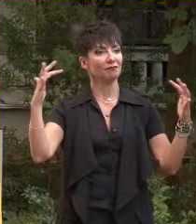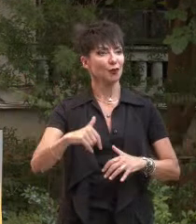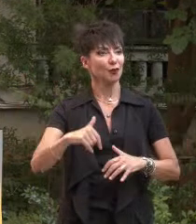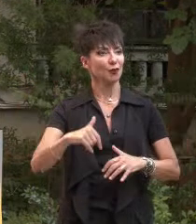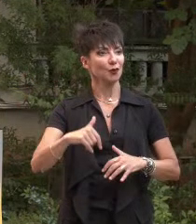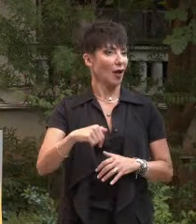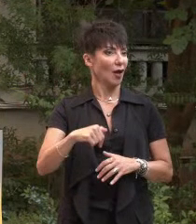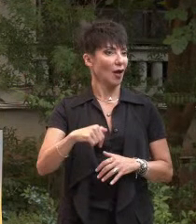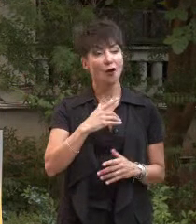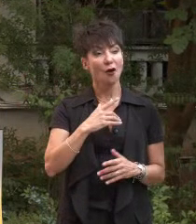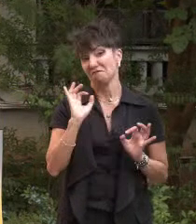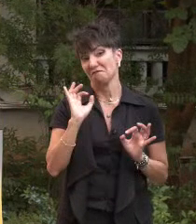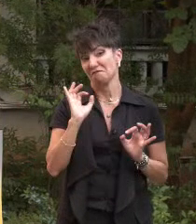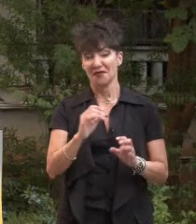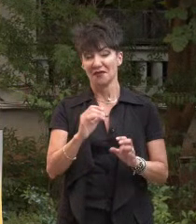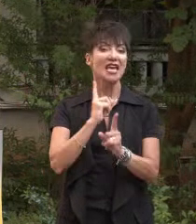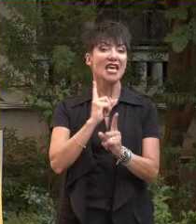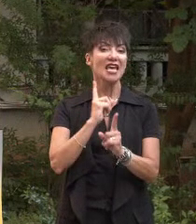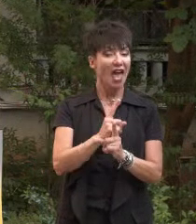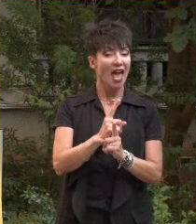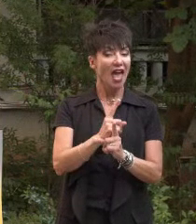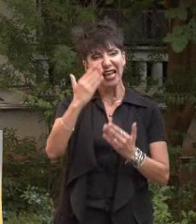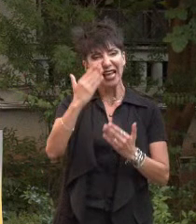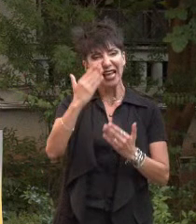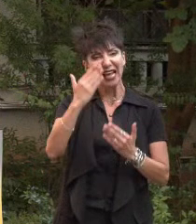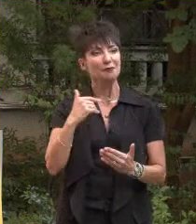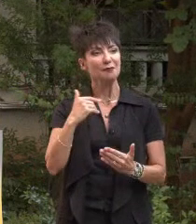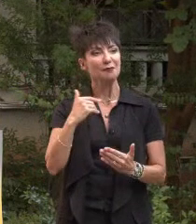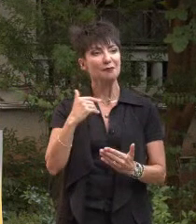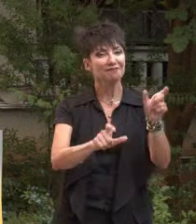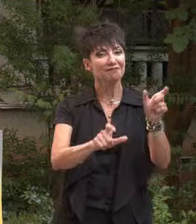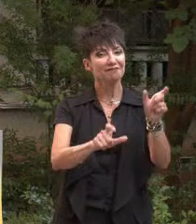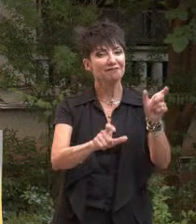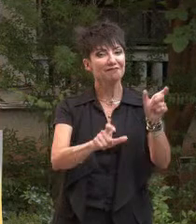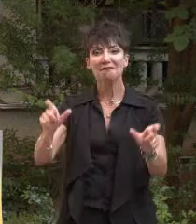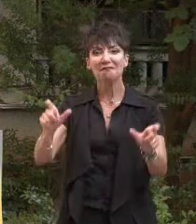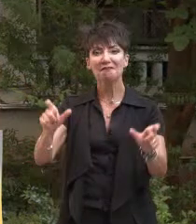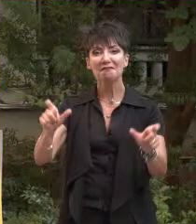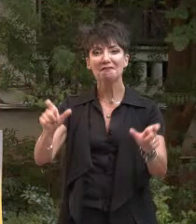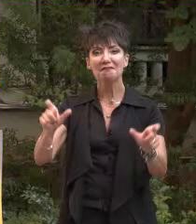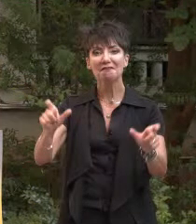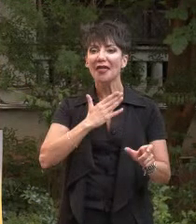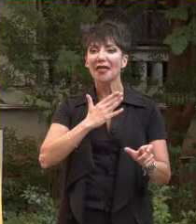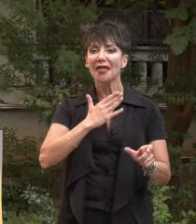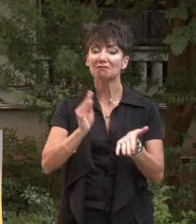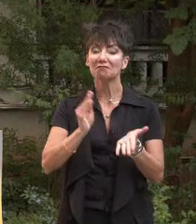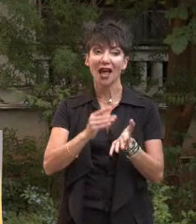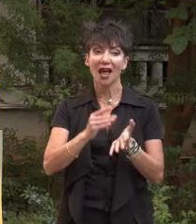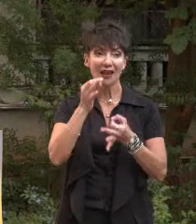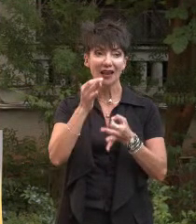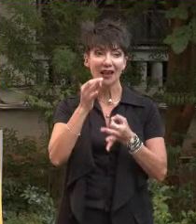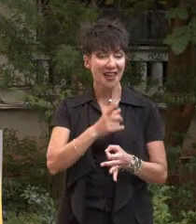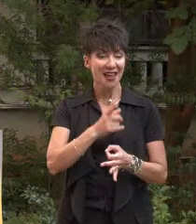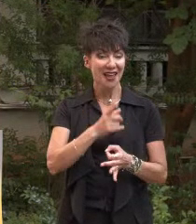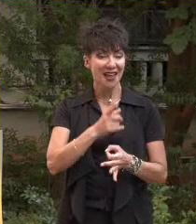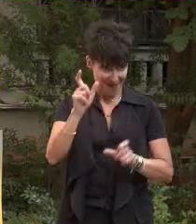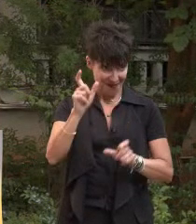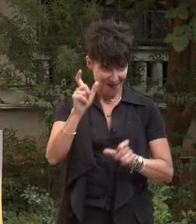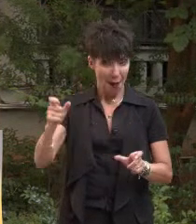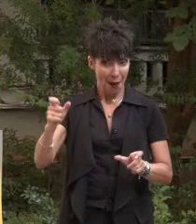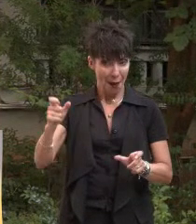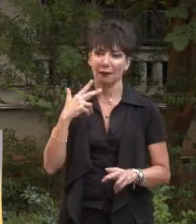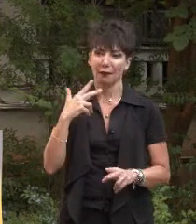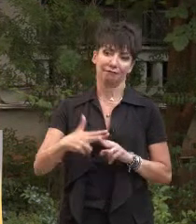σας, αλλά κυρίως τιμήσατε αυτά τα παιδιά, τα οποία, επαναλαμβάνω, είναι για μας ό,τι